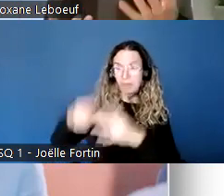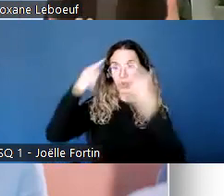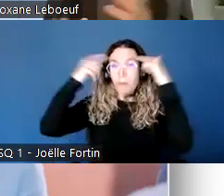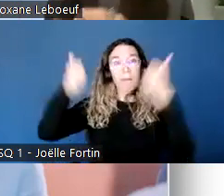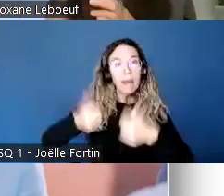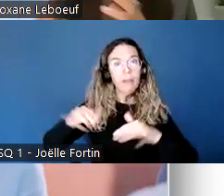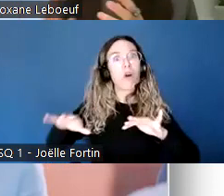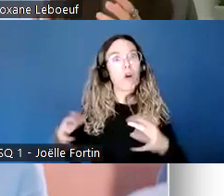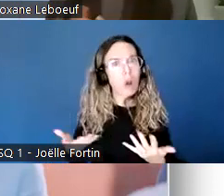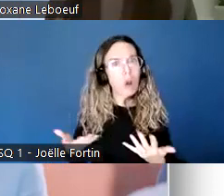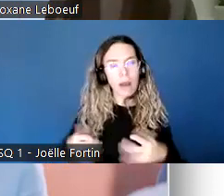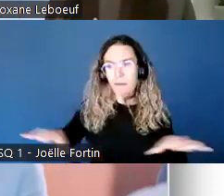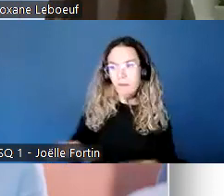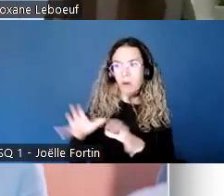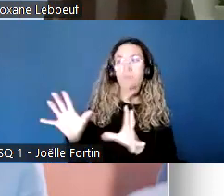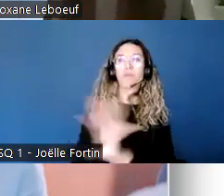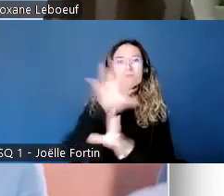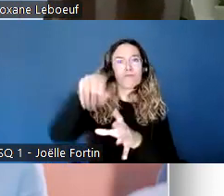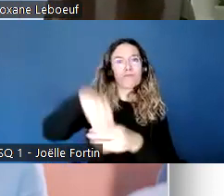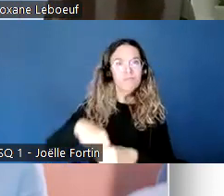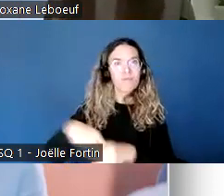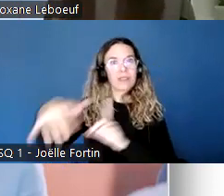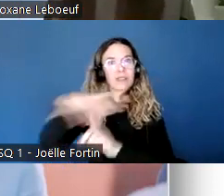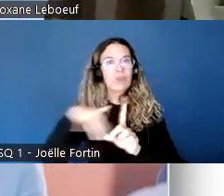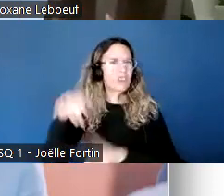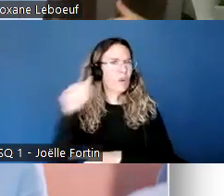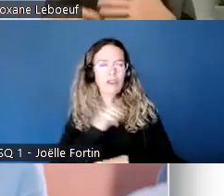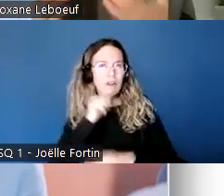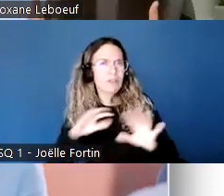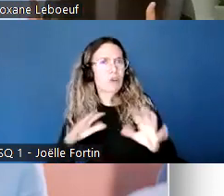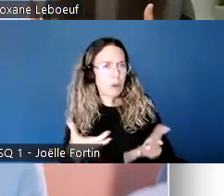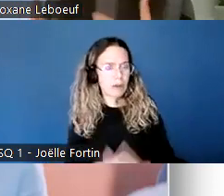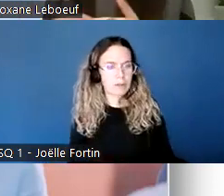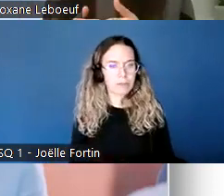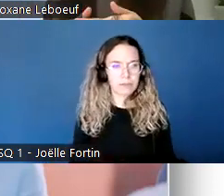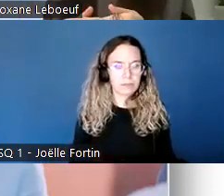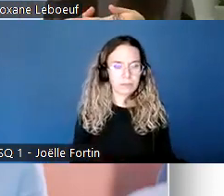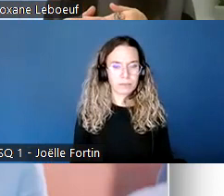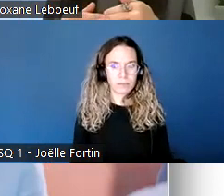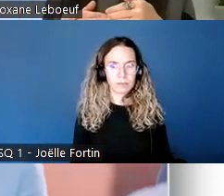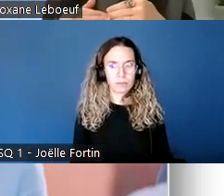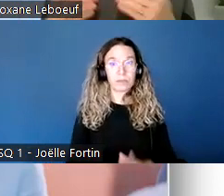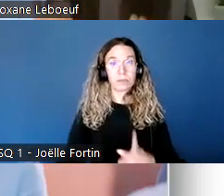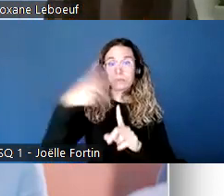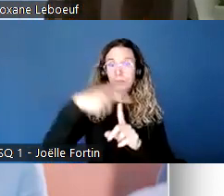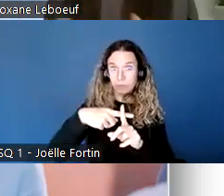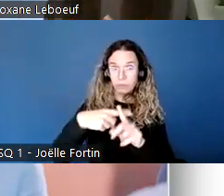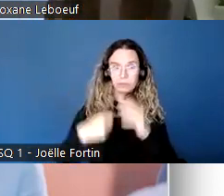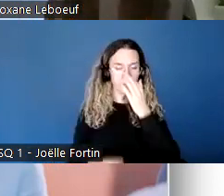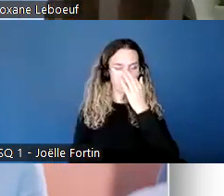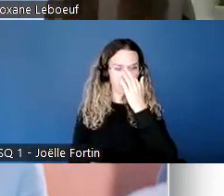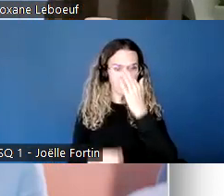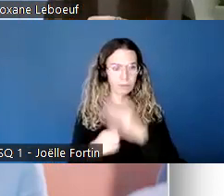cognitive, donc, comme je le disais, qui pouvaient être impliqués là, dans des situations d'intolérance. En plus de ça, on a